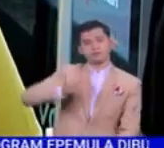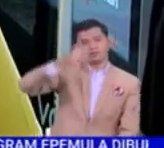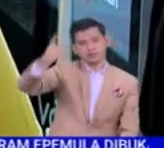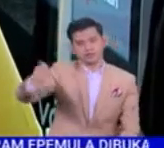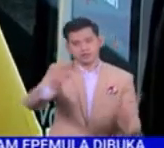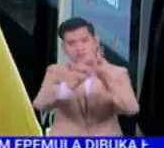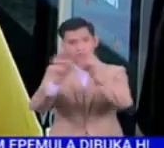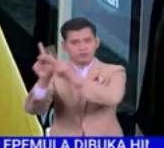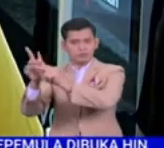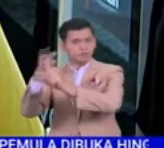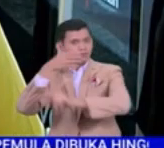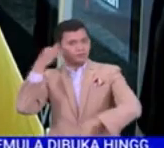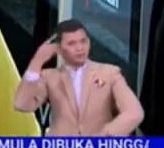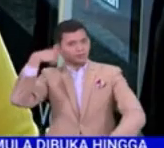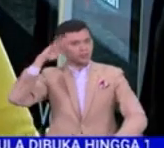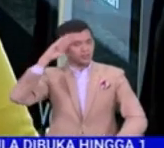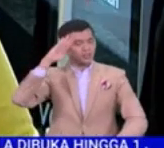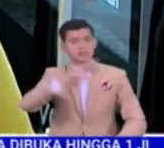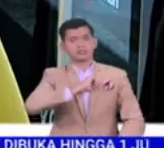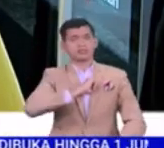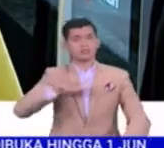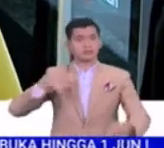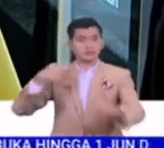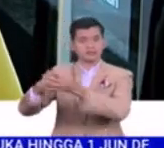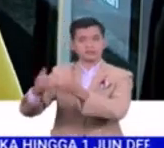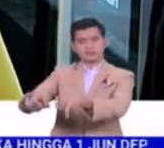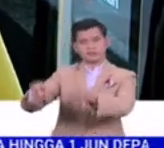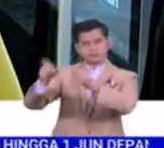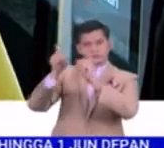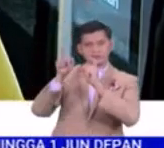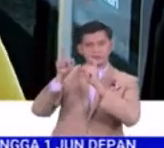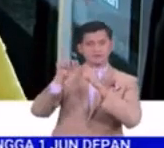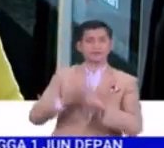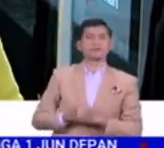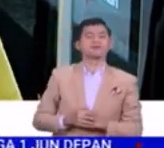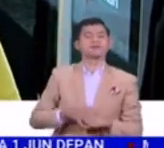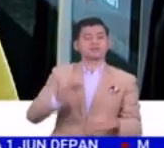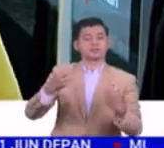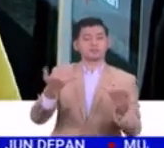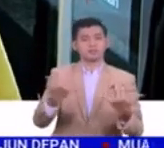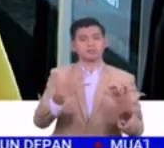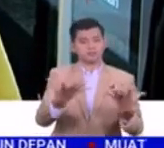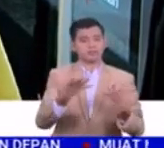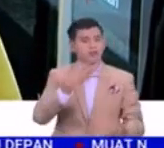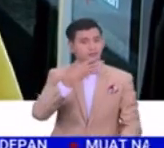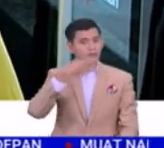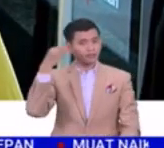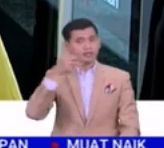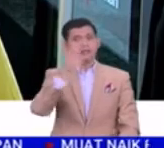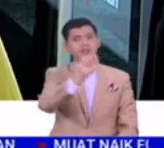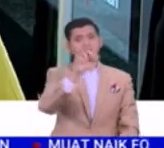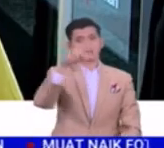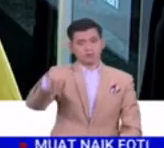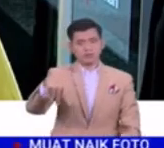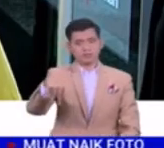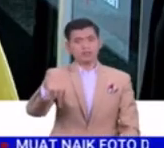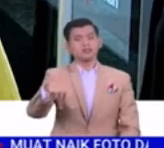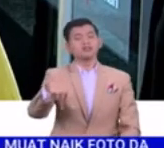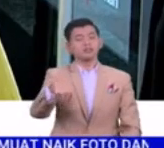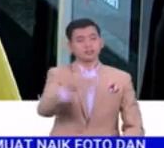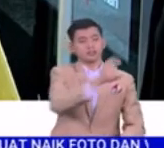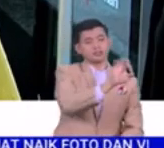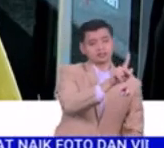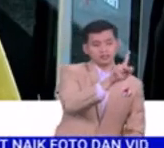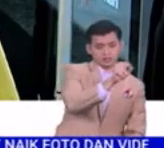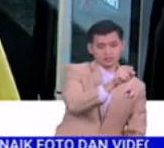ia akan menyebabkan saya sampai tu dengan lebih cepat lah. Sekarang saya nak balik ke Sungai Petani. Jarak perjalanan ETS